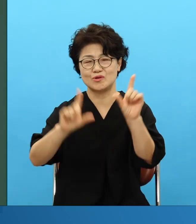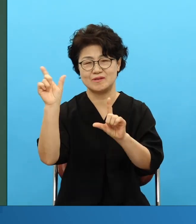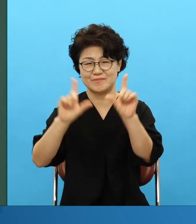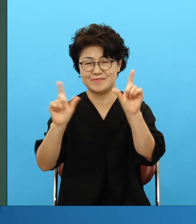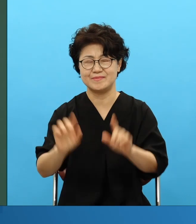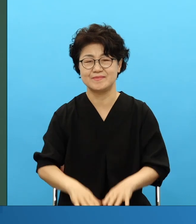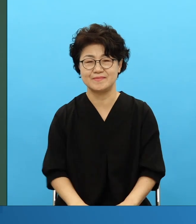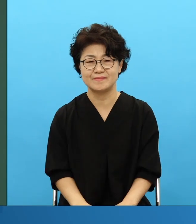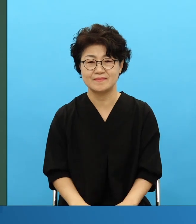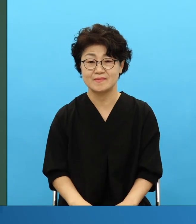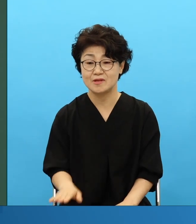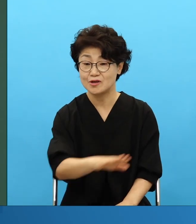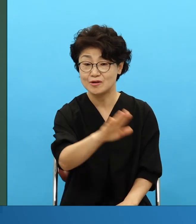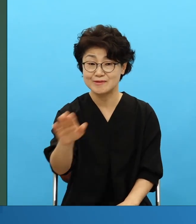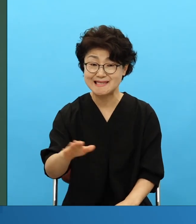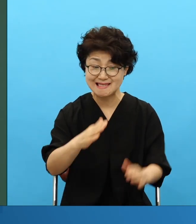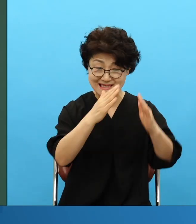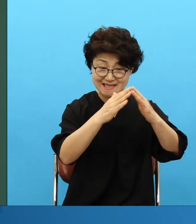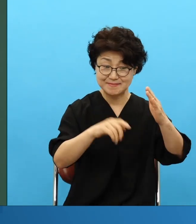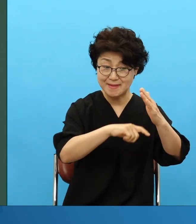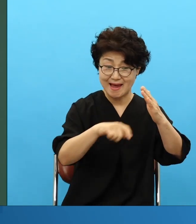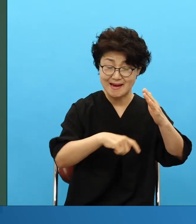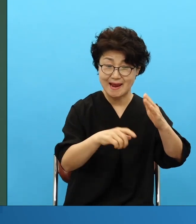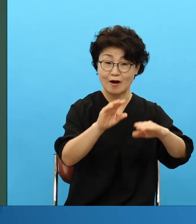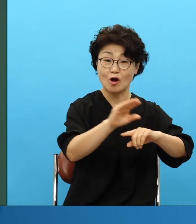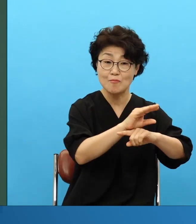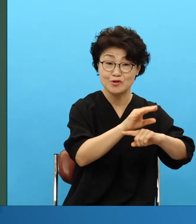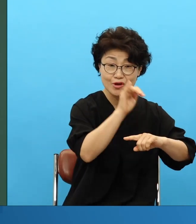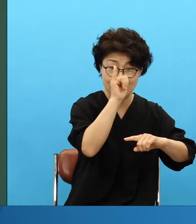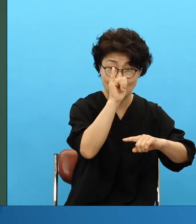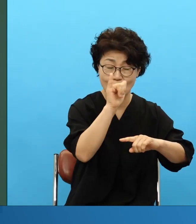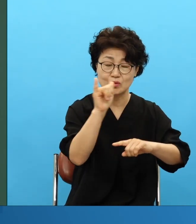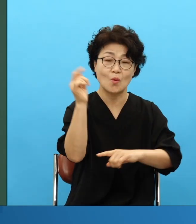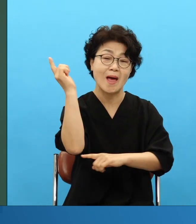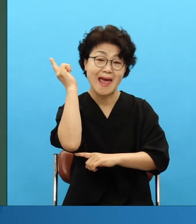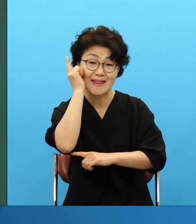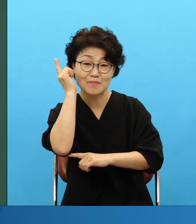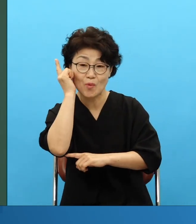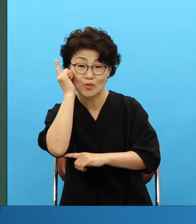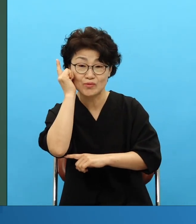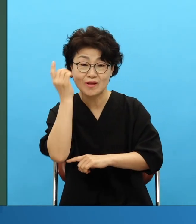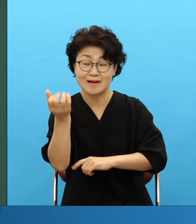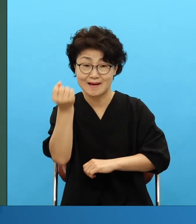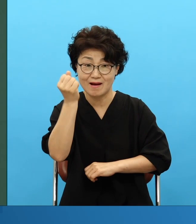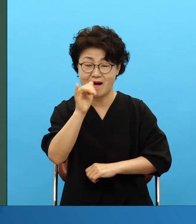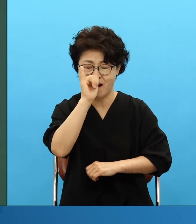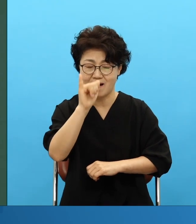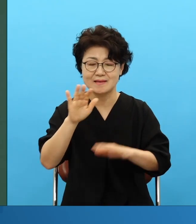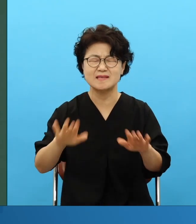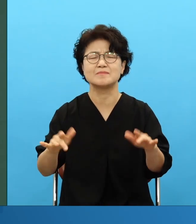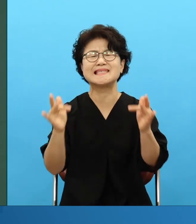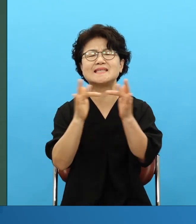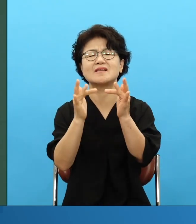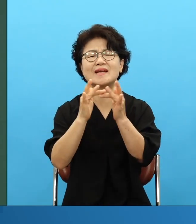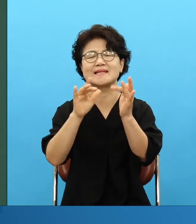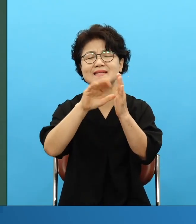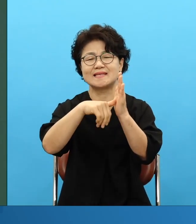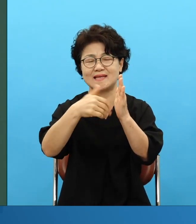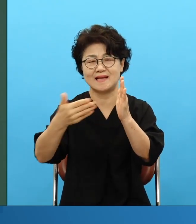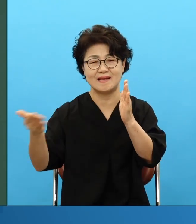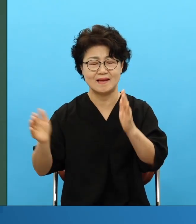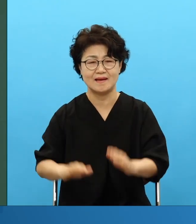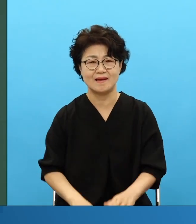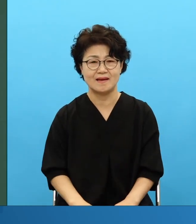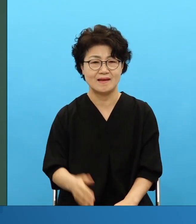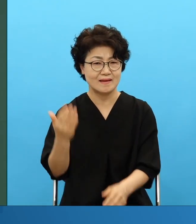있잖아요. You have your phones, you have your computers. 그래서 우리가 인터넷 시대다 그렇게 얘기합니다. We are in the internet age. 그러면